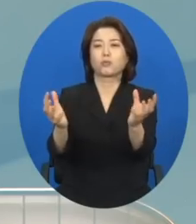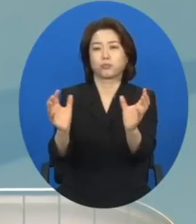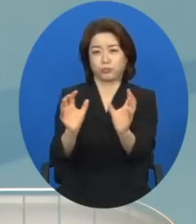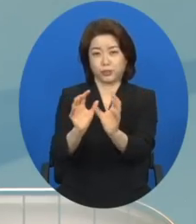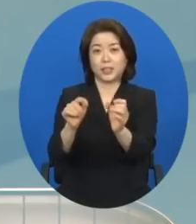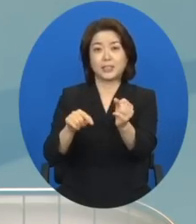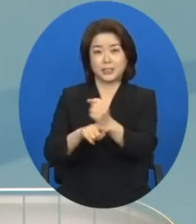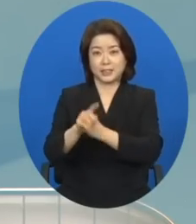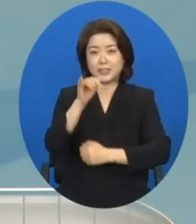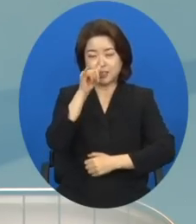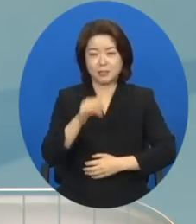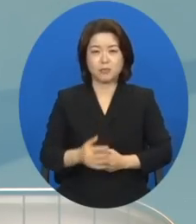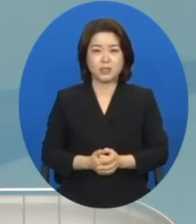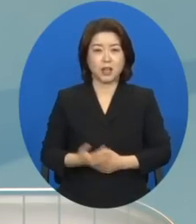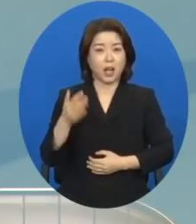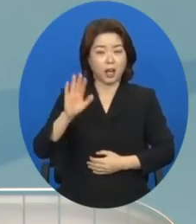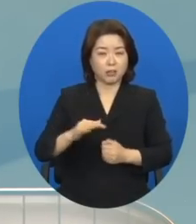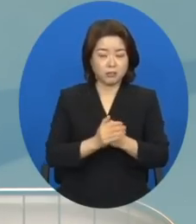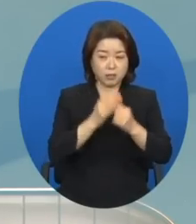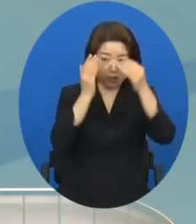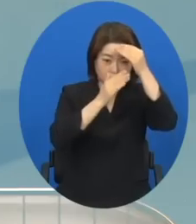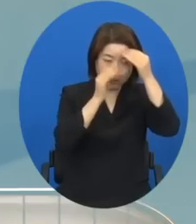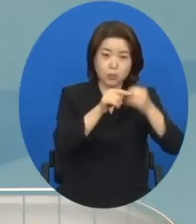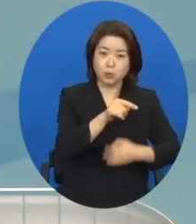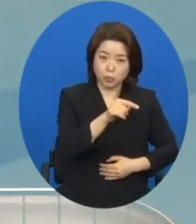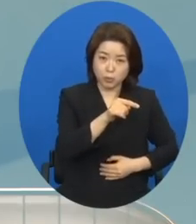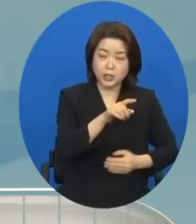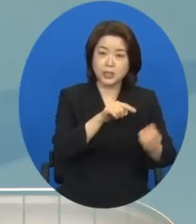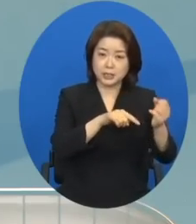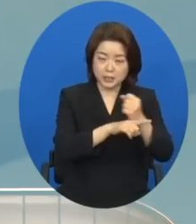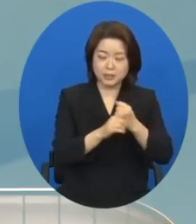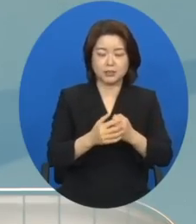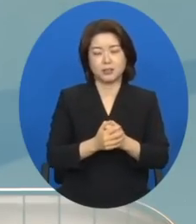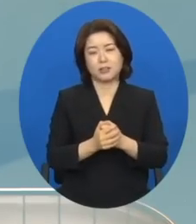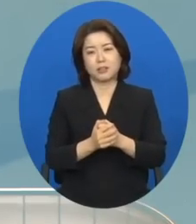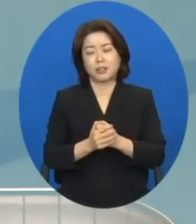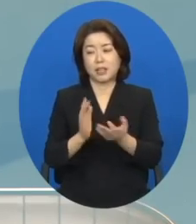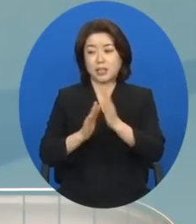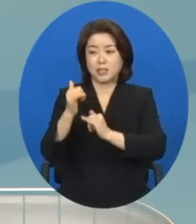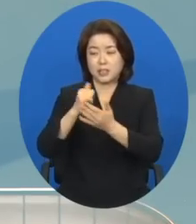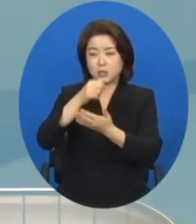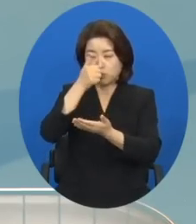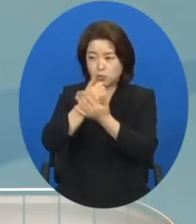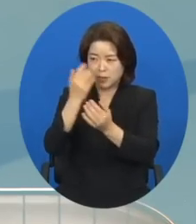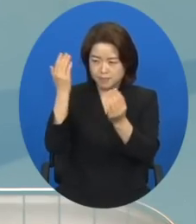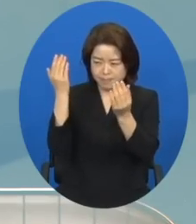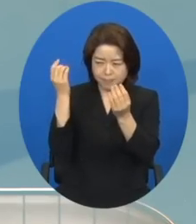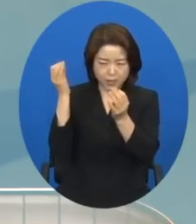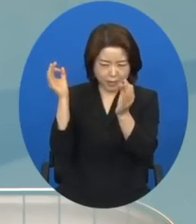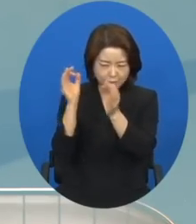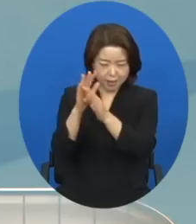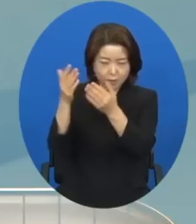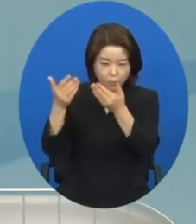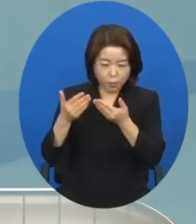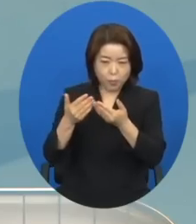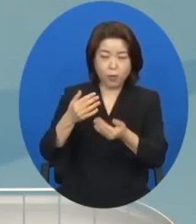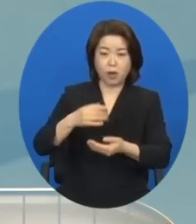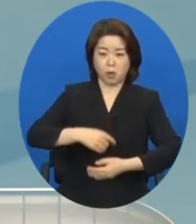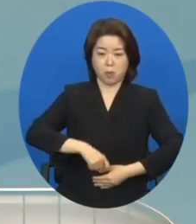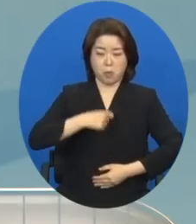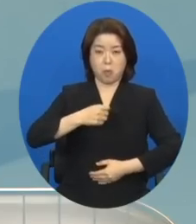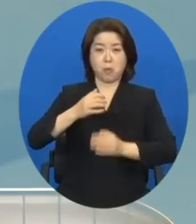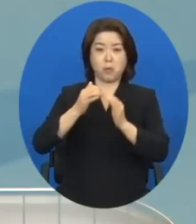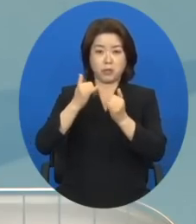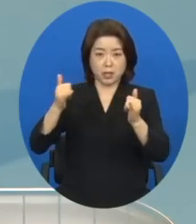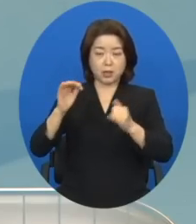것이죠. 그런데 성도라고 해서 물론 예수님의 죄 씻으심으로 의인이 되었지만 동시에